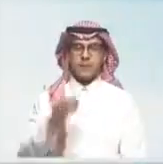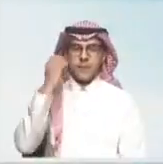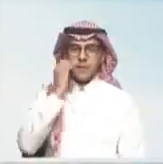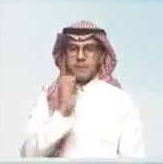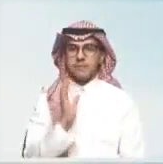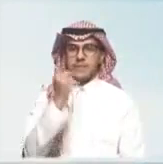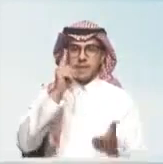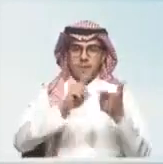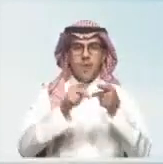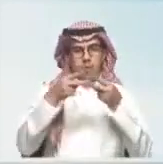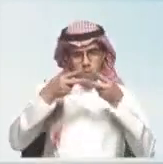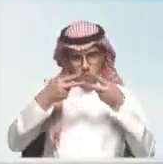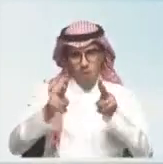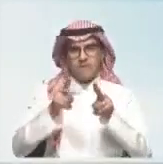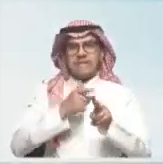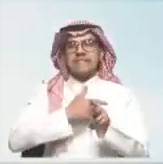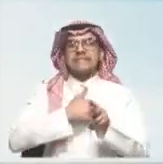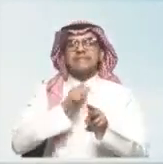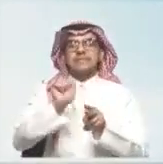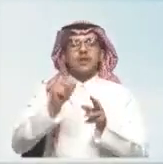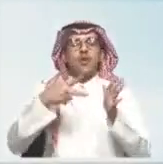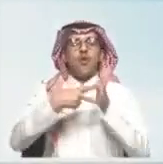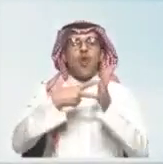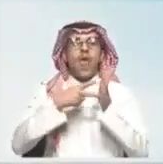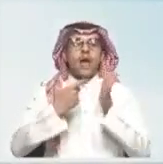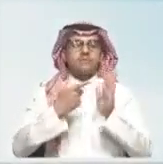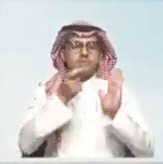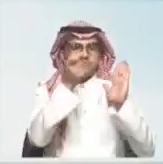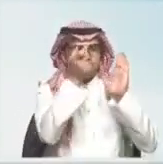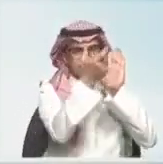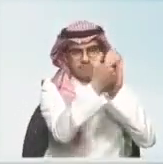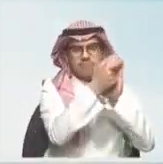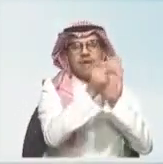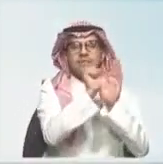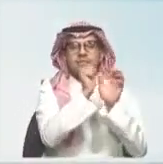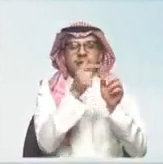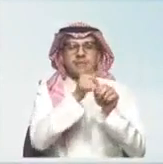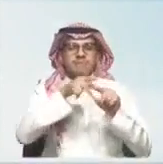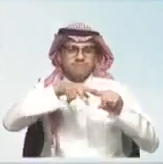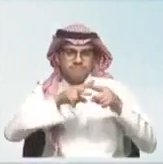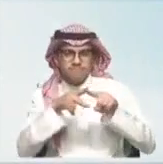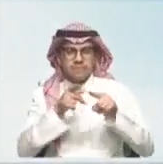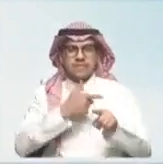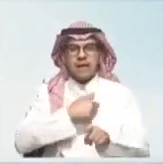ولي العهد يوافق على إطلاق اسم سموه على كلية الأمن السيبراني والذكاء الاصطناعي.